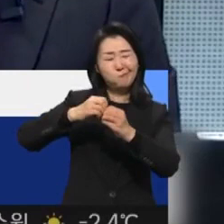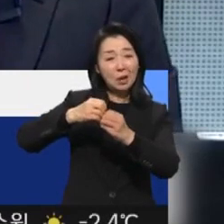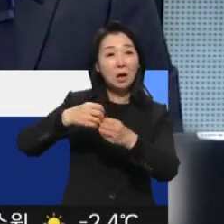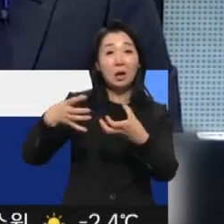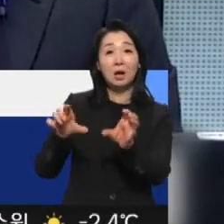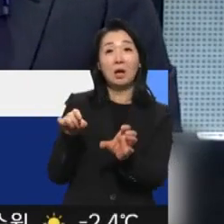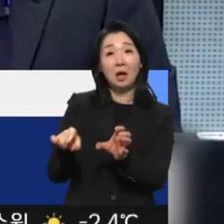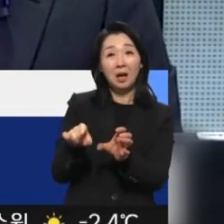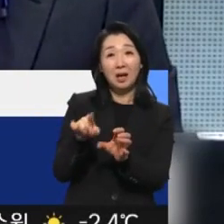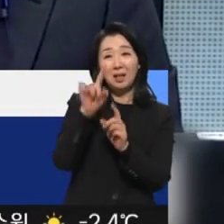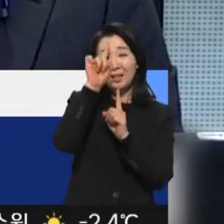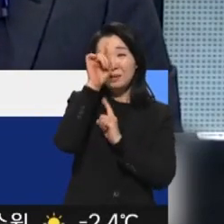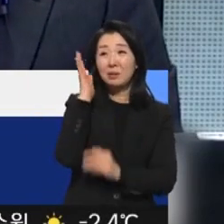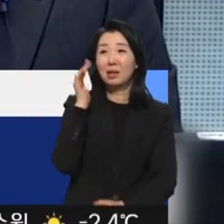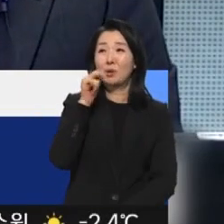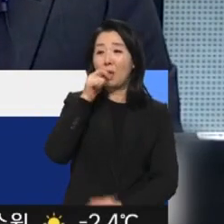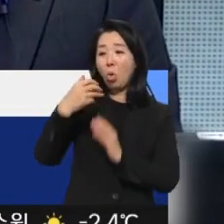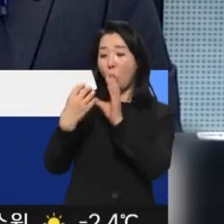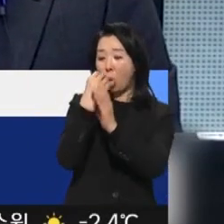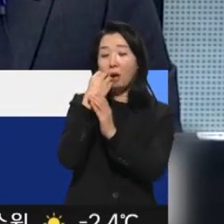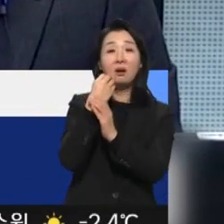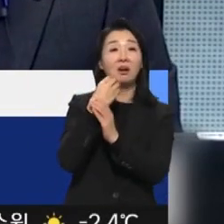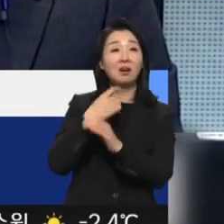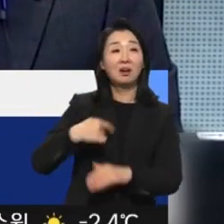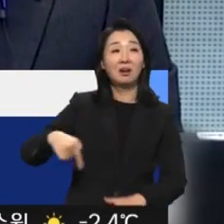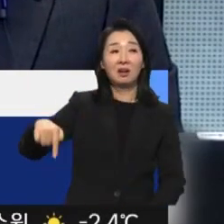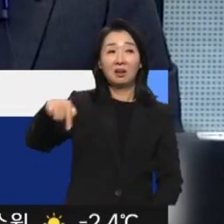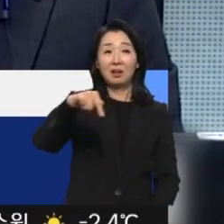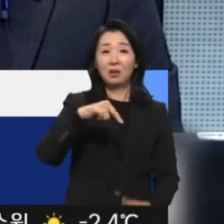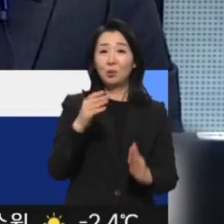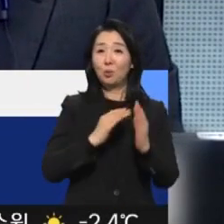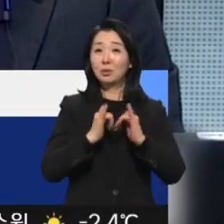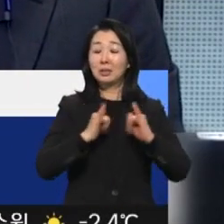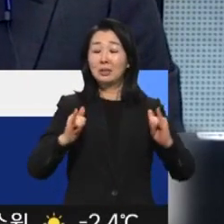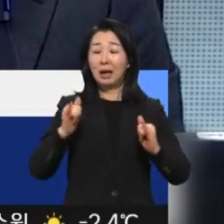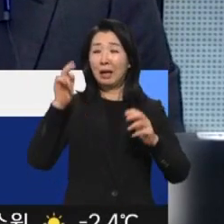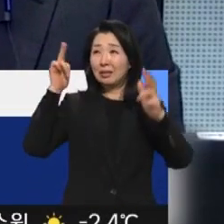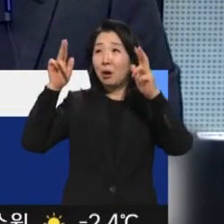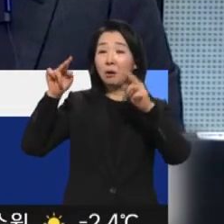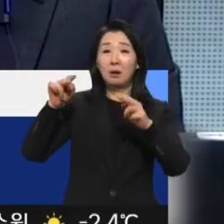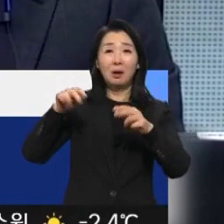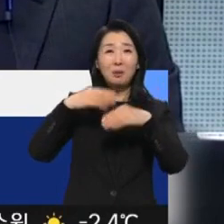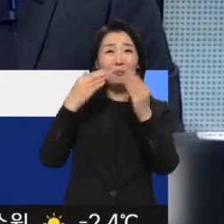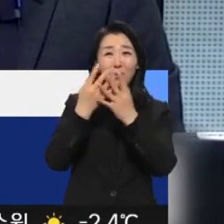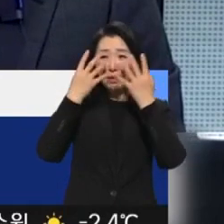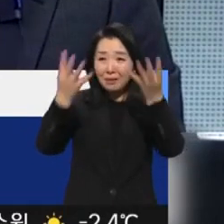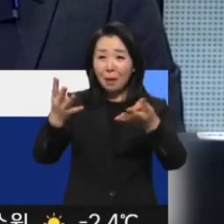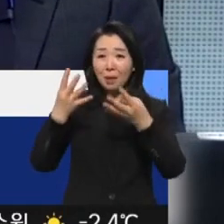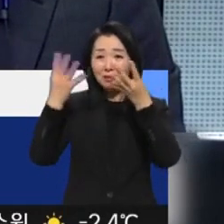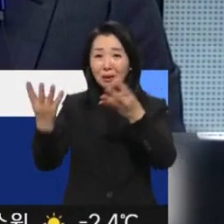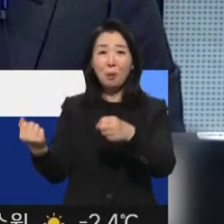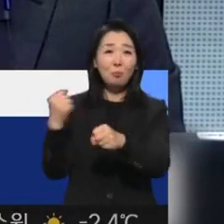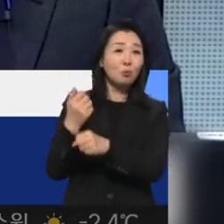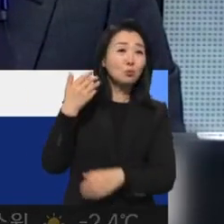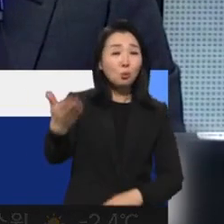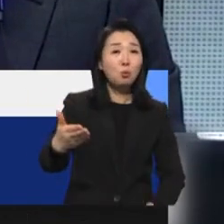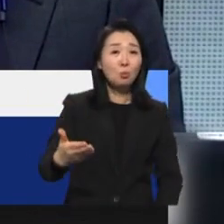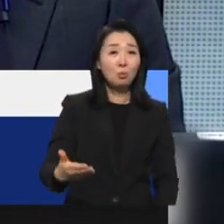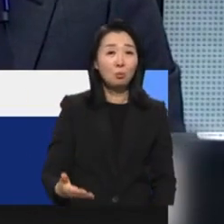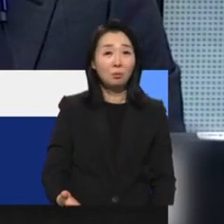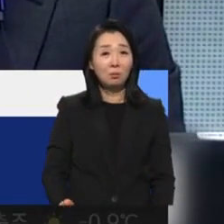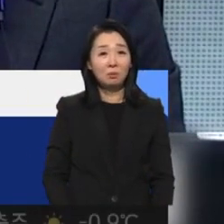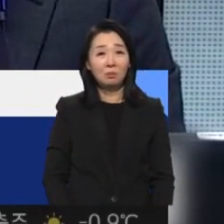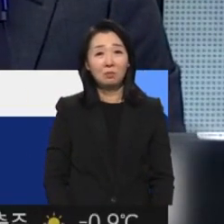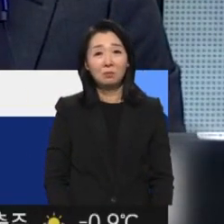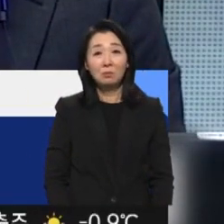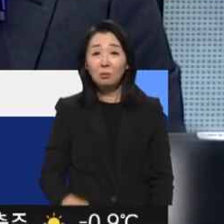때 말하자면 뇌물 받아먹고 했던 이제 공직자들 또 기업인들까지 전부 사면 복권까지 다 했습니다. 네.